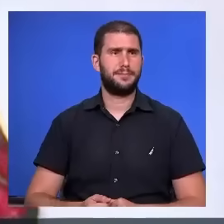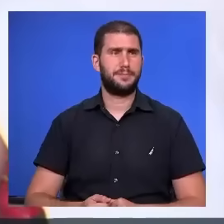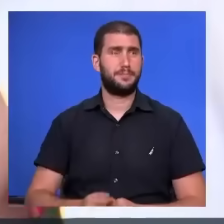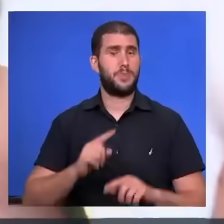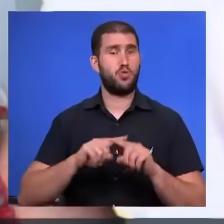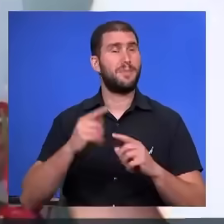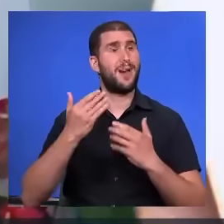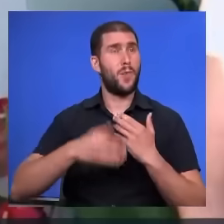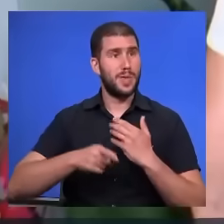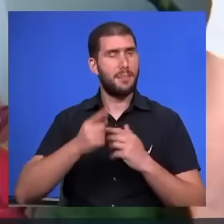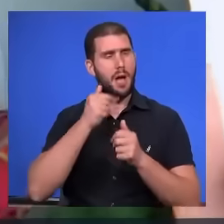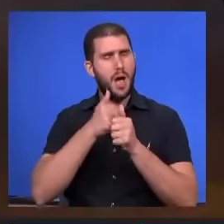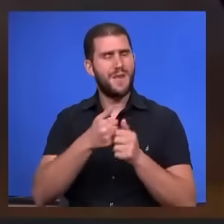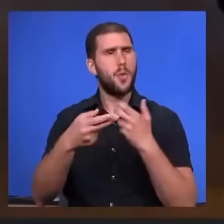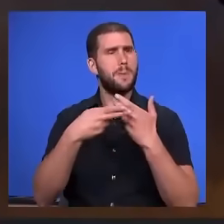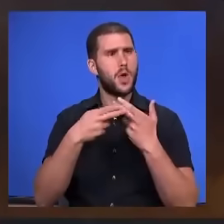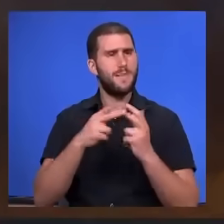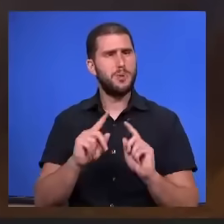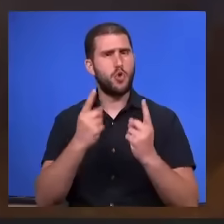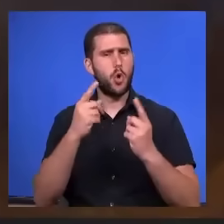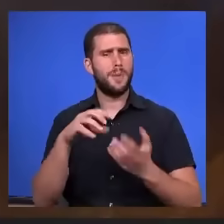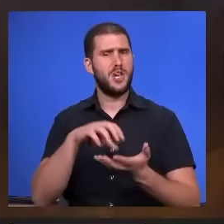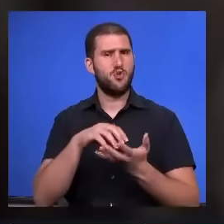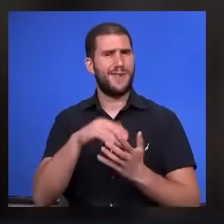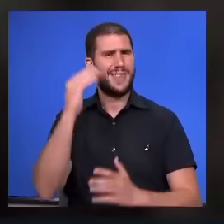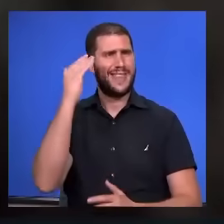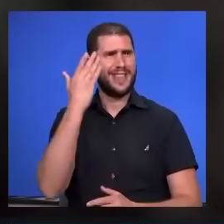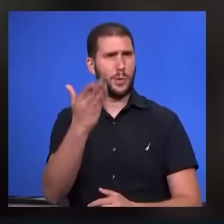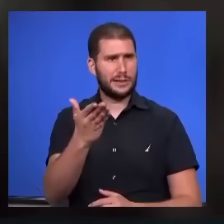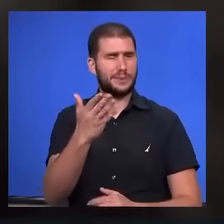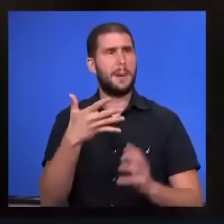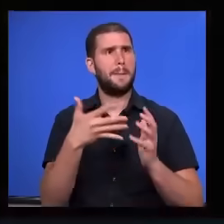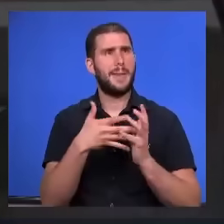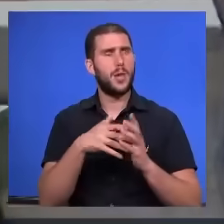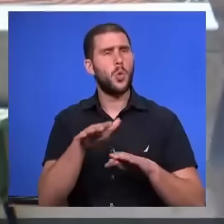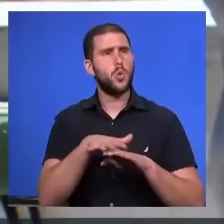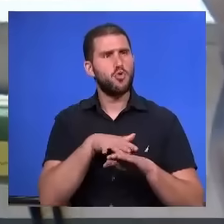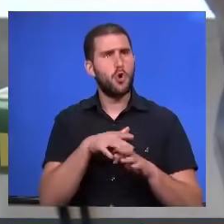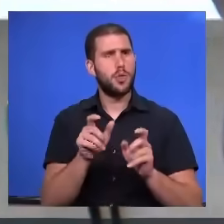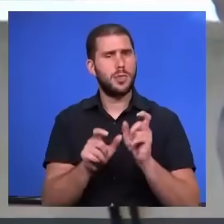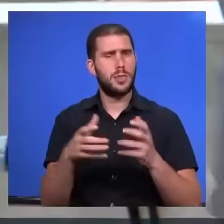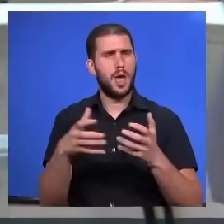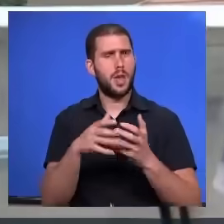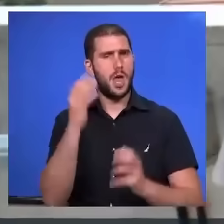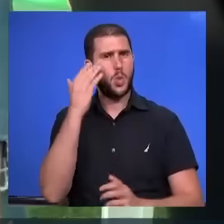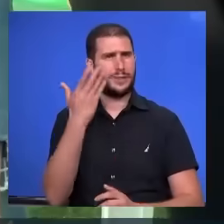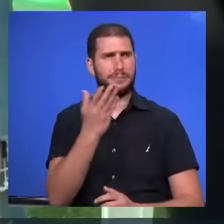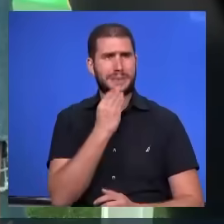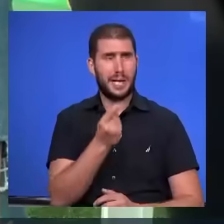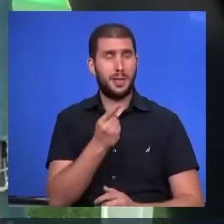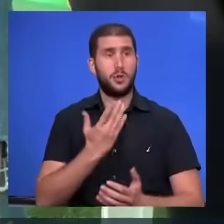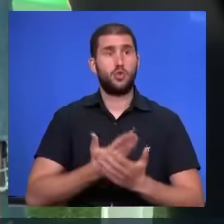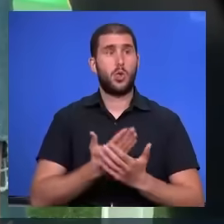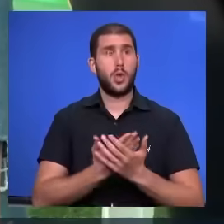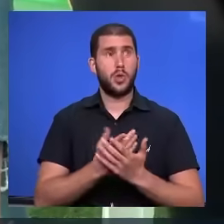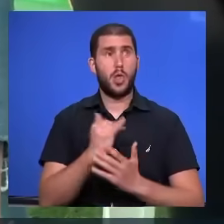בחודשים האחרונים עקבנו מקרוב אחר המתרחש ביישובים הדרוזיים ובחנו את התחושות בקרב בני העדה בארץ. השורה התחתונה